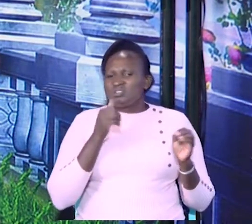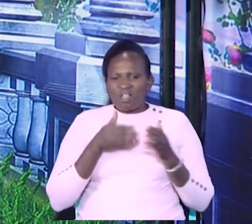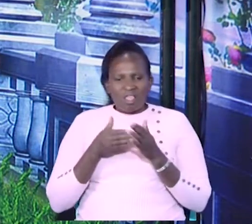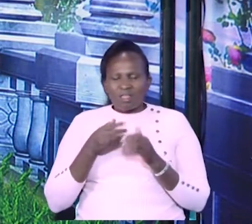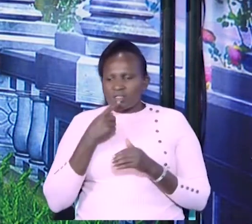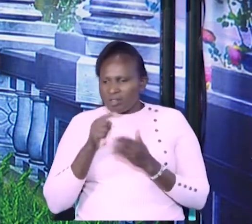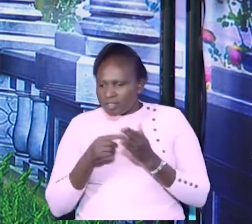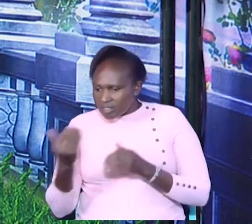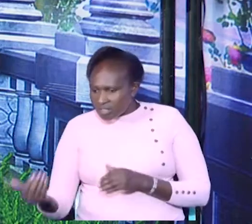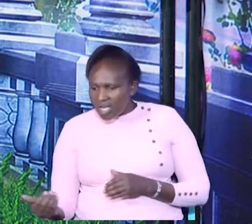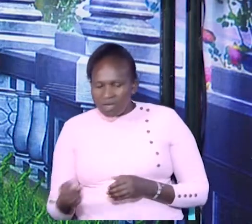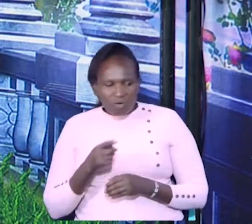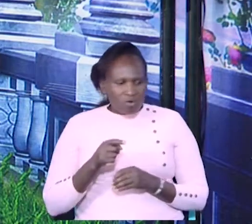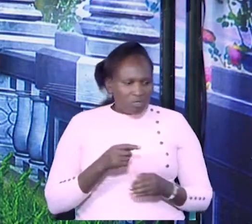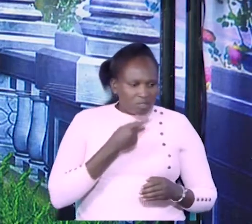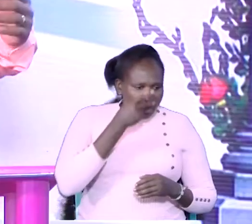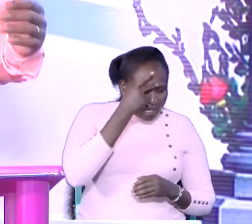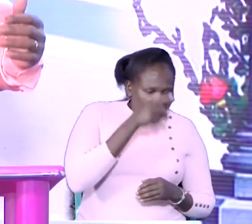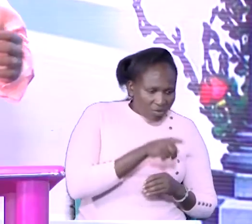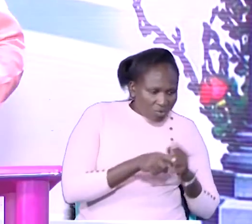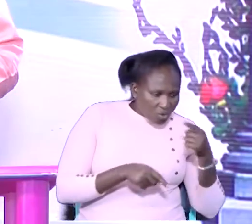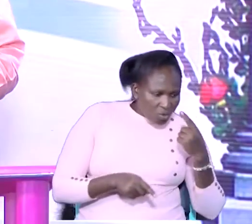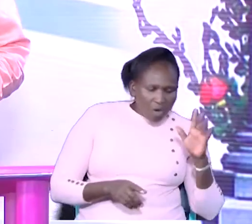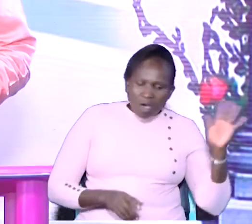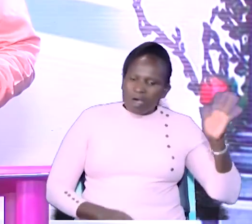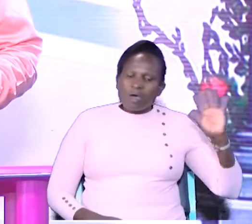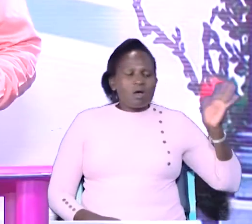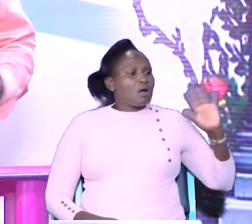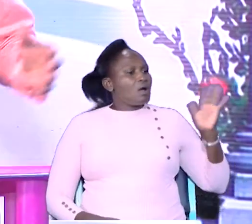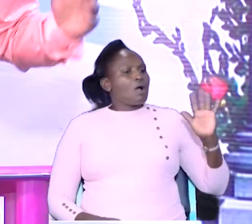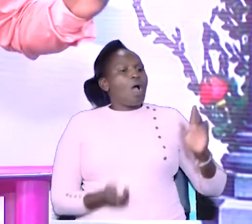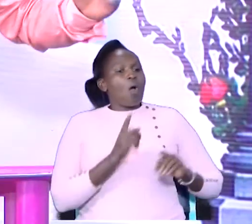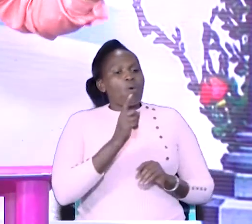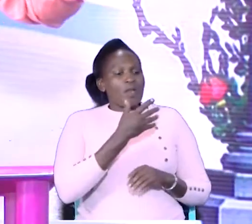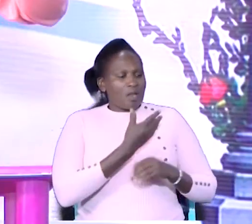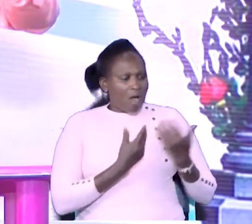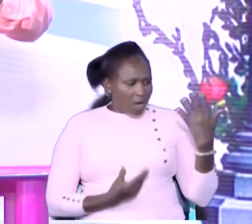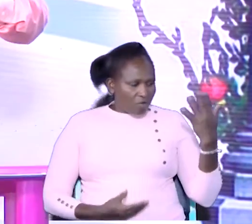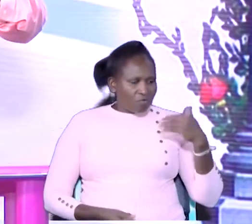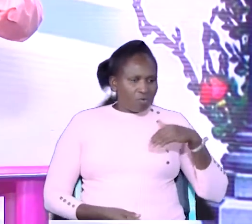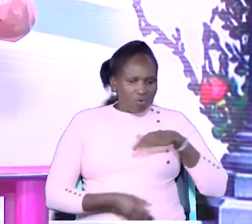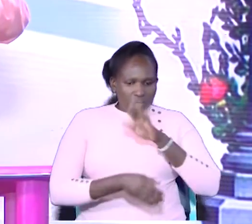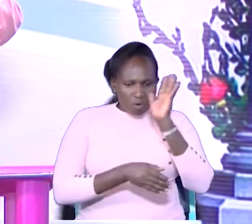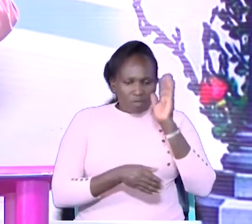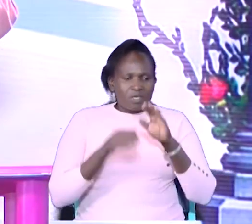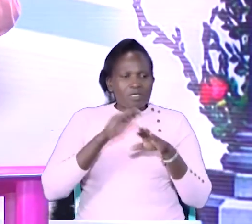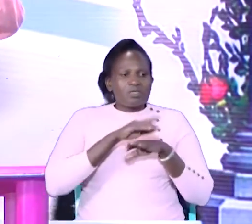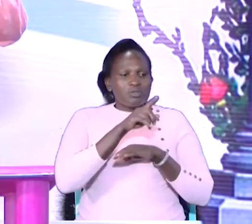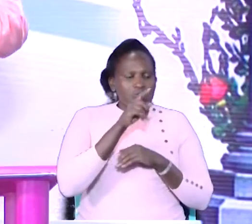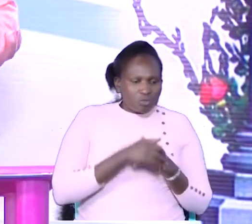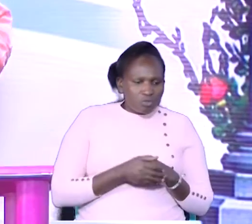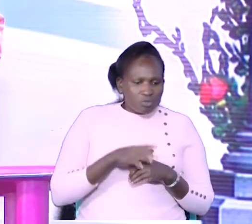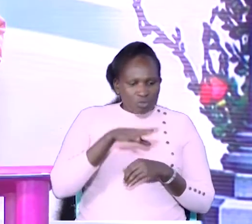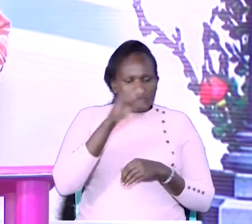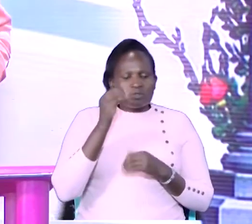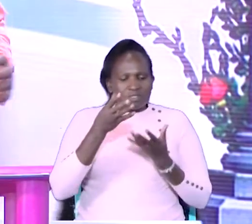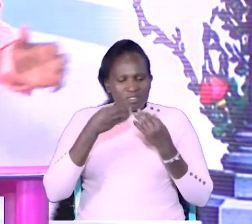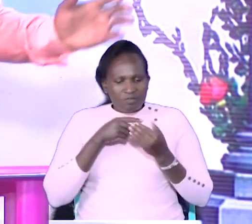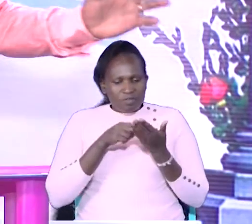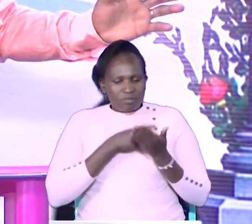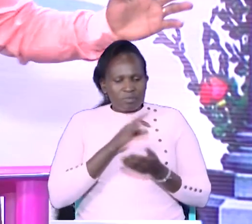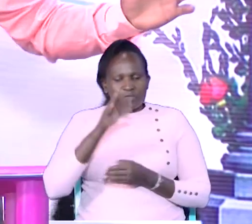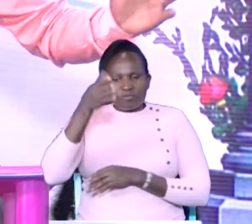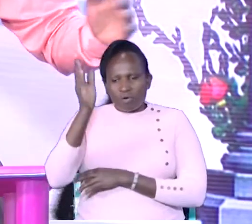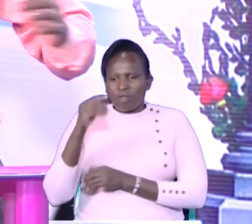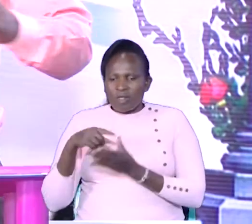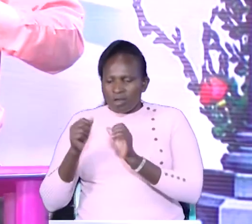Haisemi huu ni mtoto, huyu ni mzazi, huu ni nani, apana. When the hand of God is upon you, you receive that the spirit of God and you